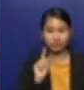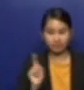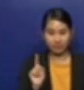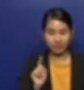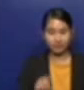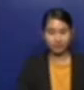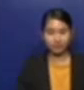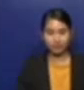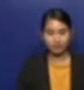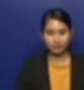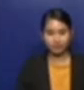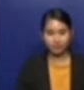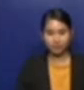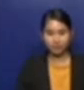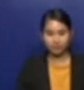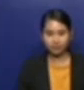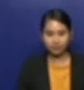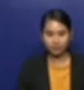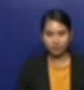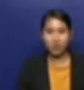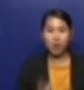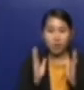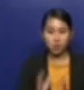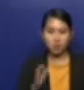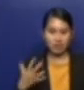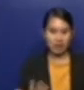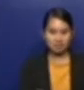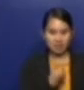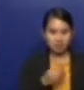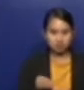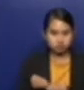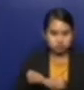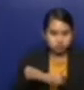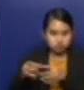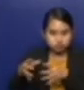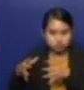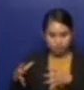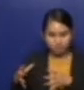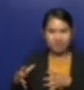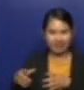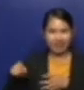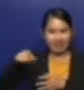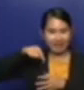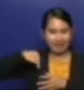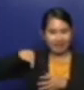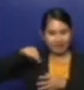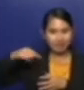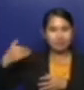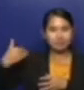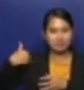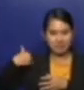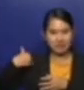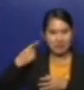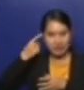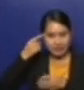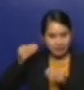ามีการรวมพลของฝ่ายผู้มีอำนาจกับการคิดเรื่องเหล่